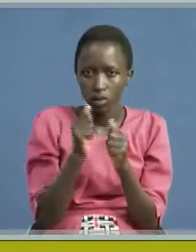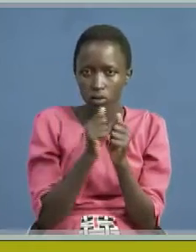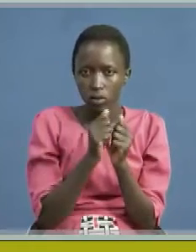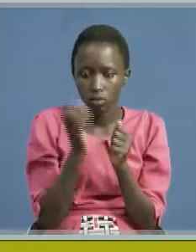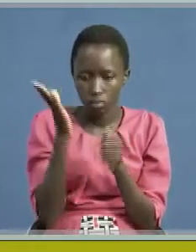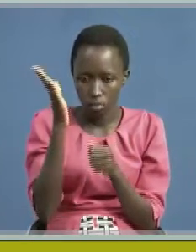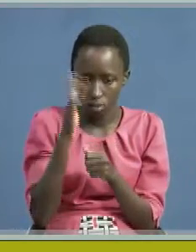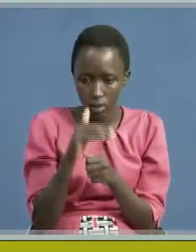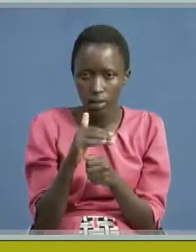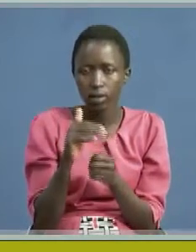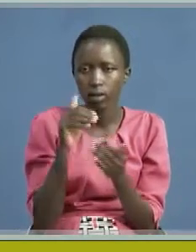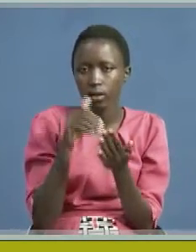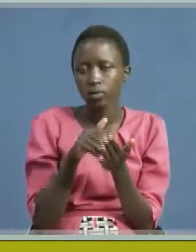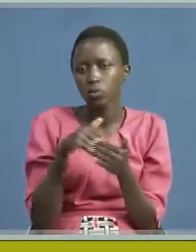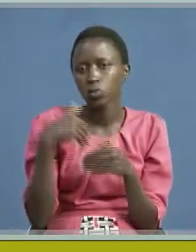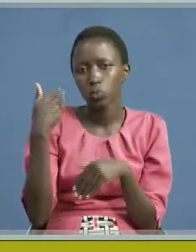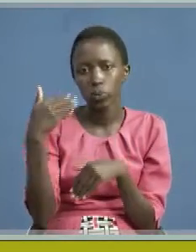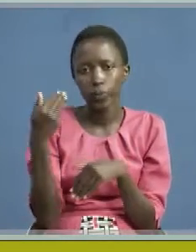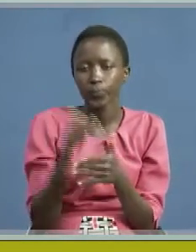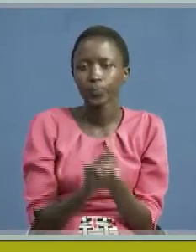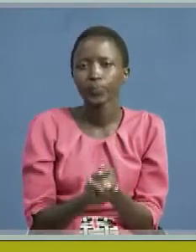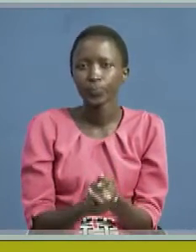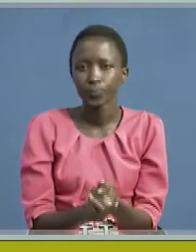urudi tena na tena.